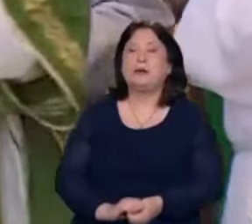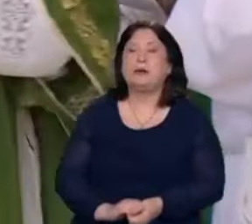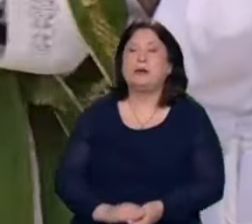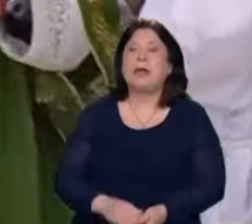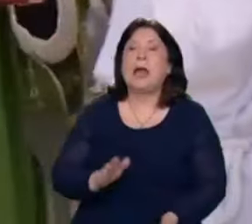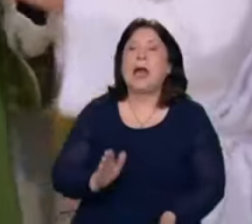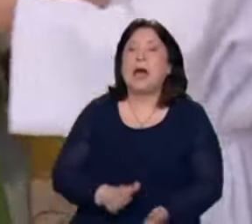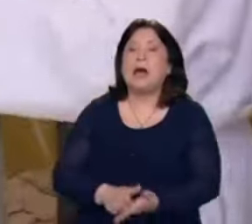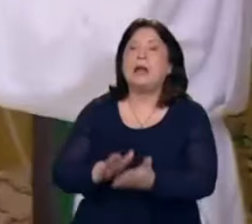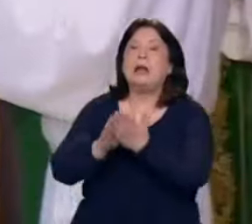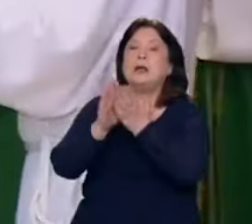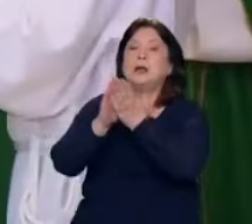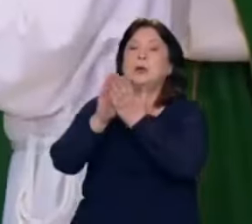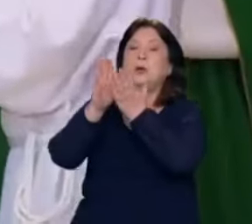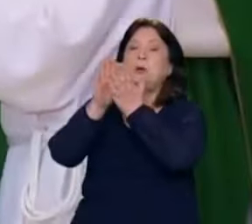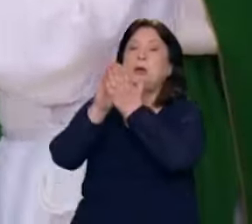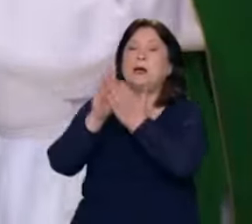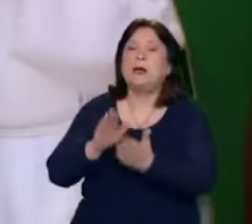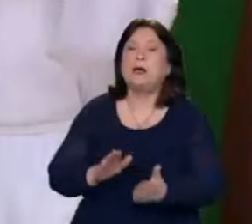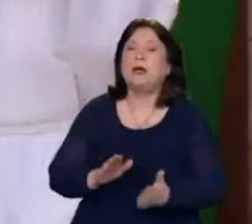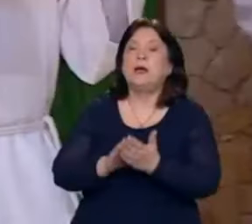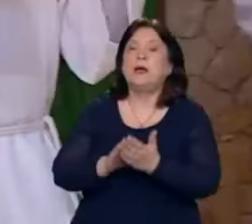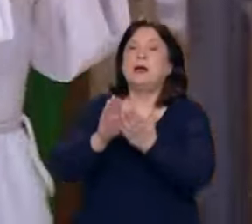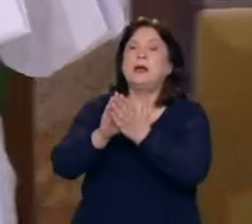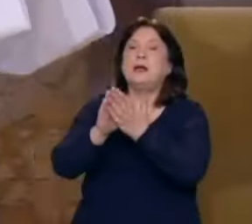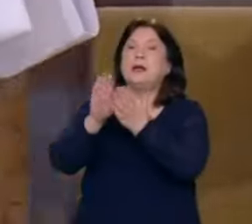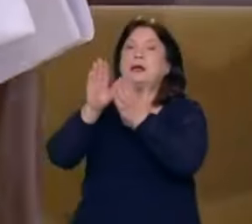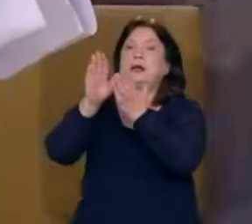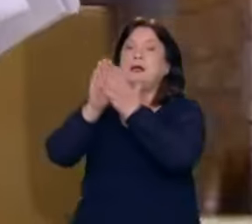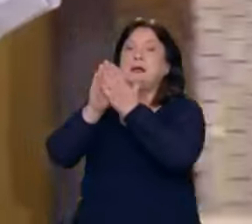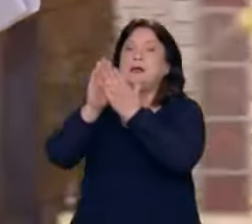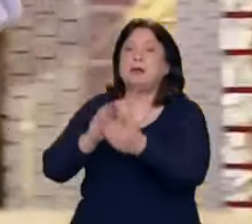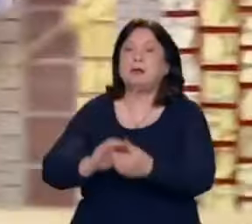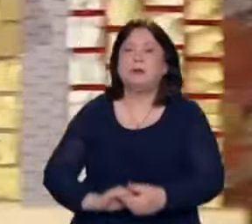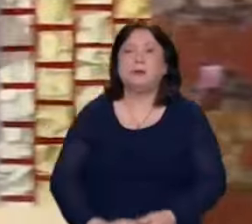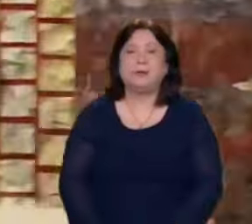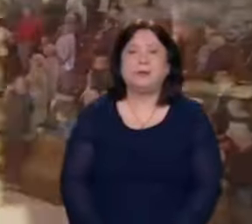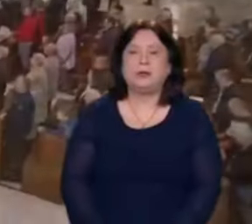Alleluja Alleluja Alleluja